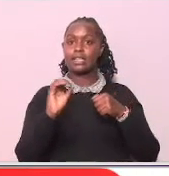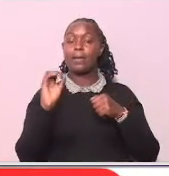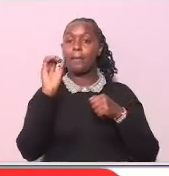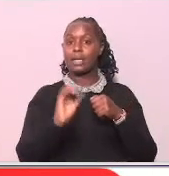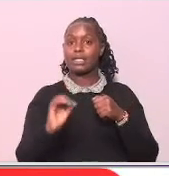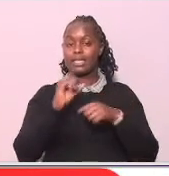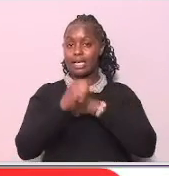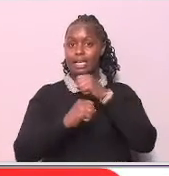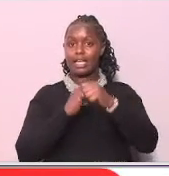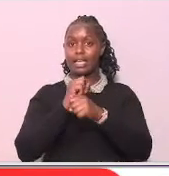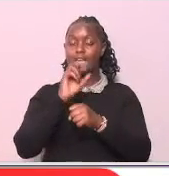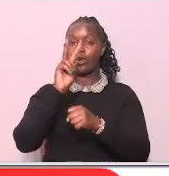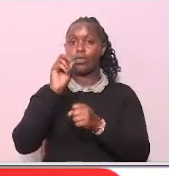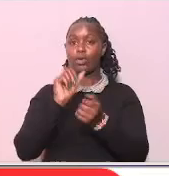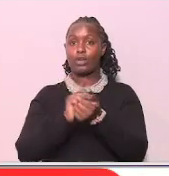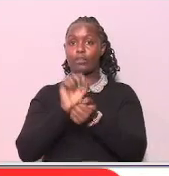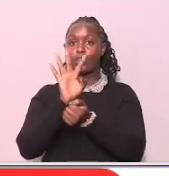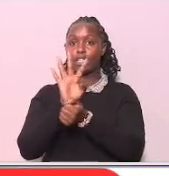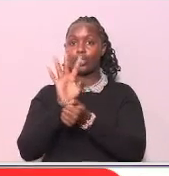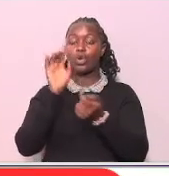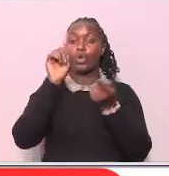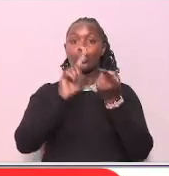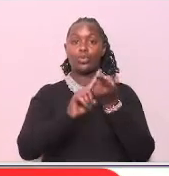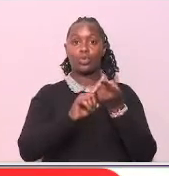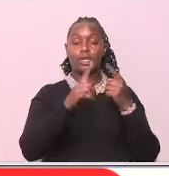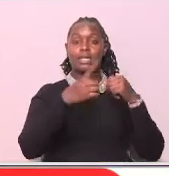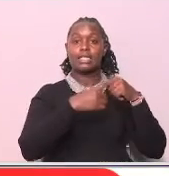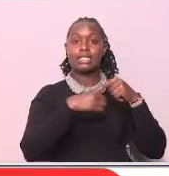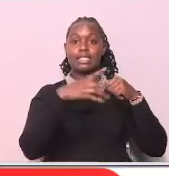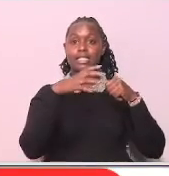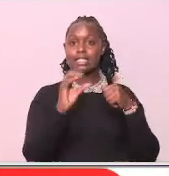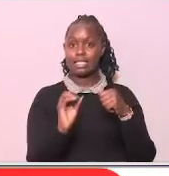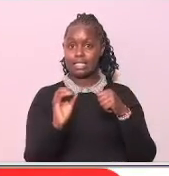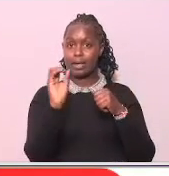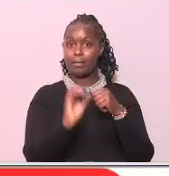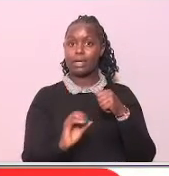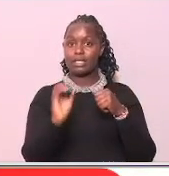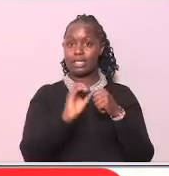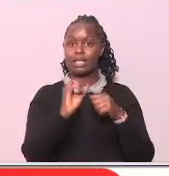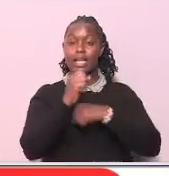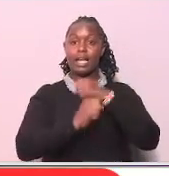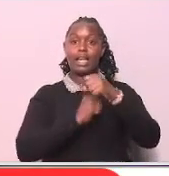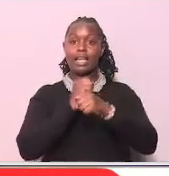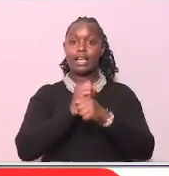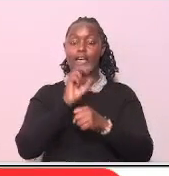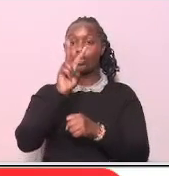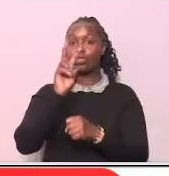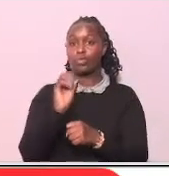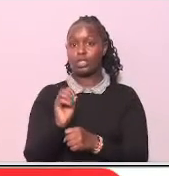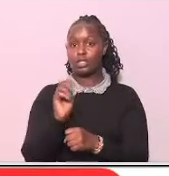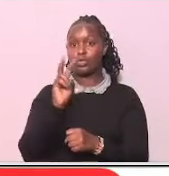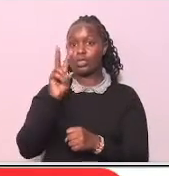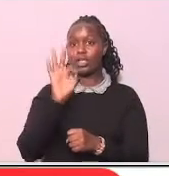2014 hadi asilimia 60 mwaka wa 2022.